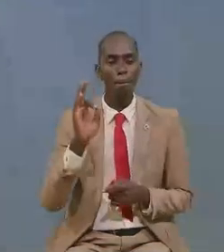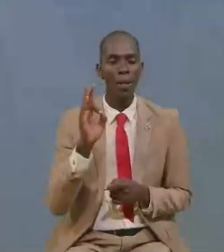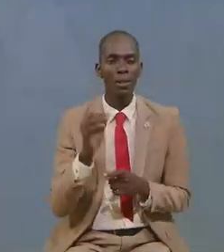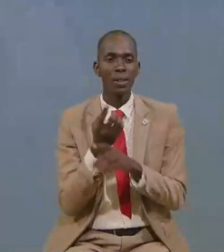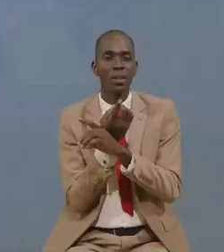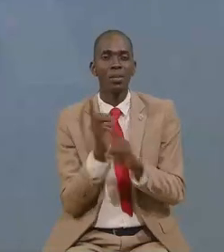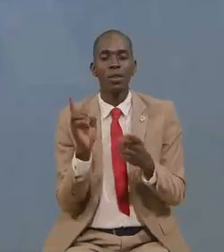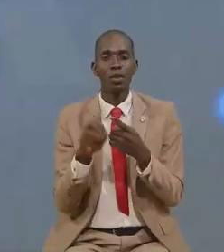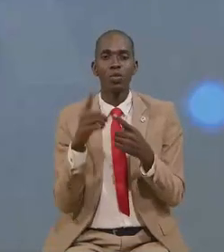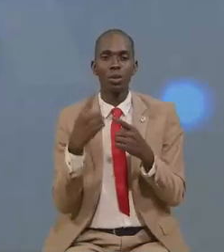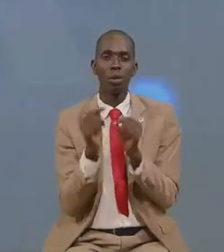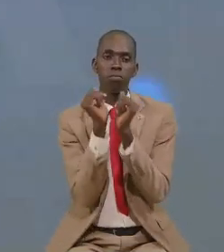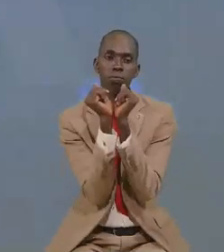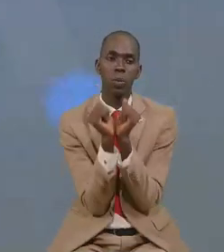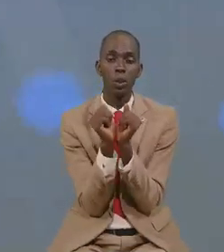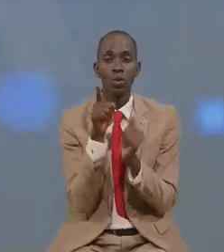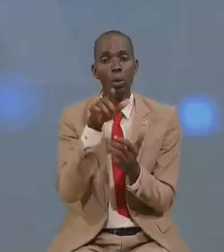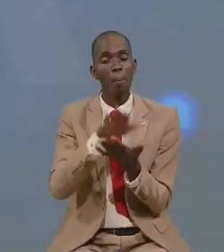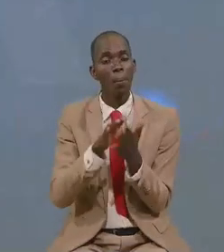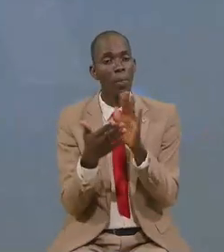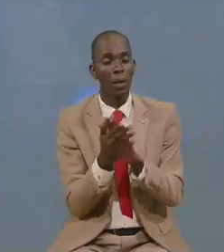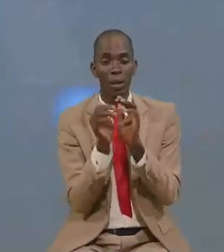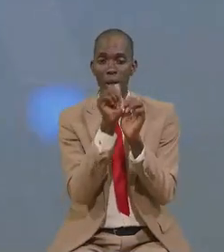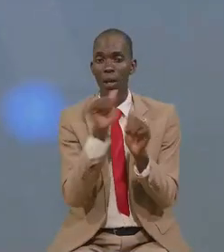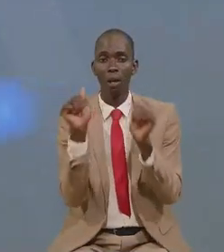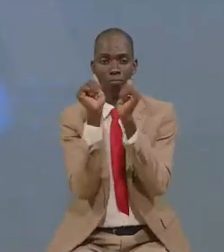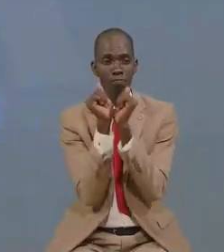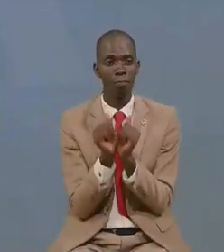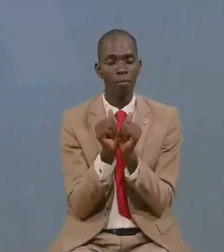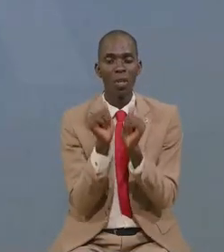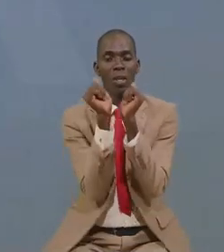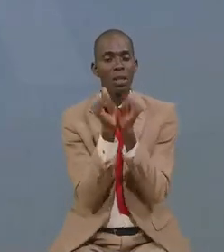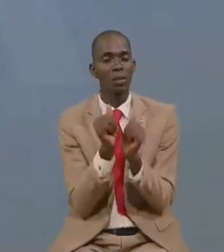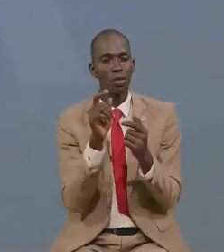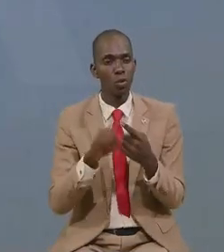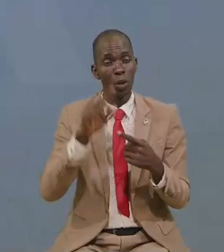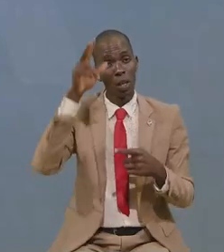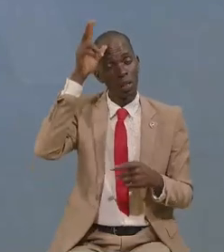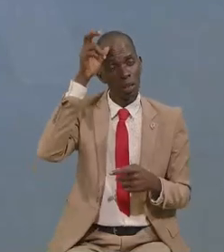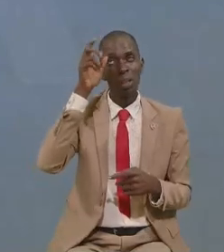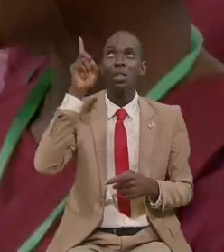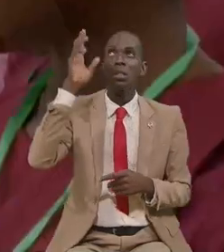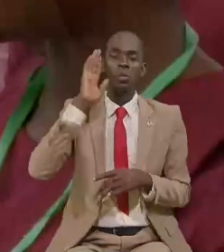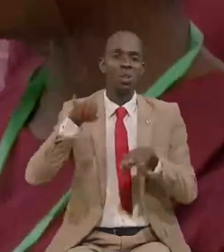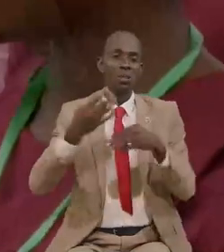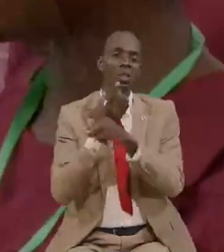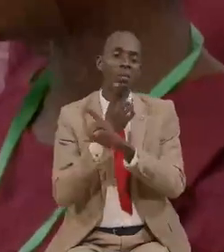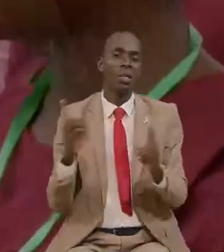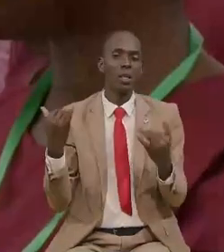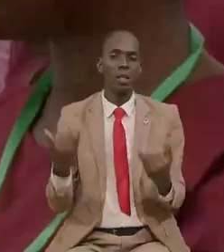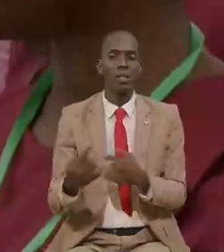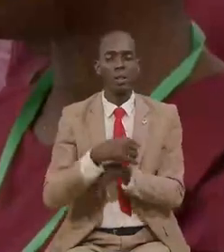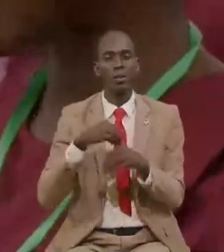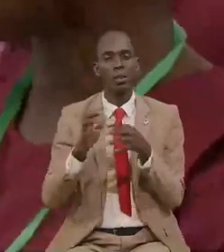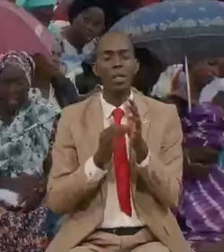proclamer au captif la délivrance. Tu es captif de Satan. Il te donnera la délivrance aujourd'hui.